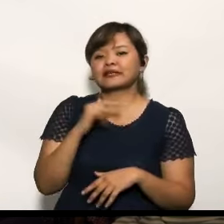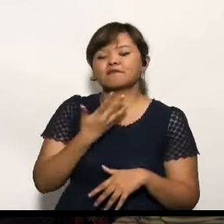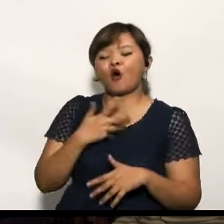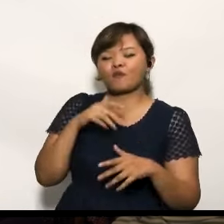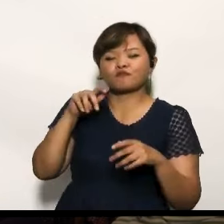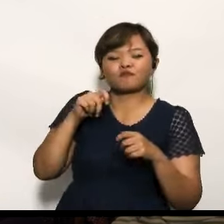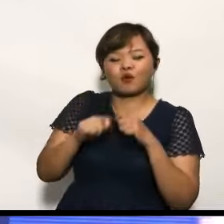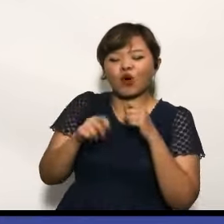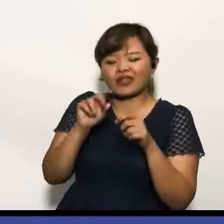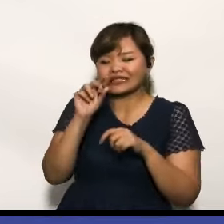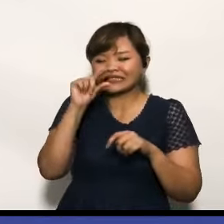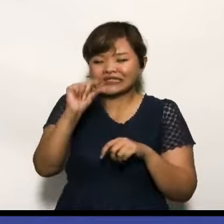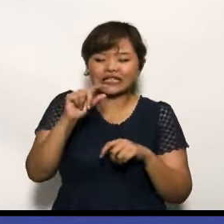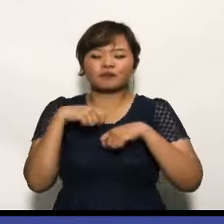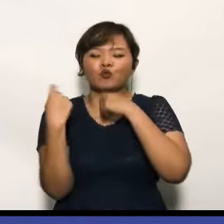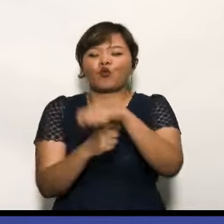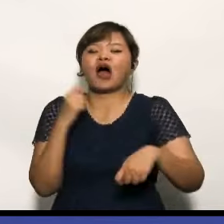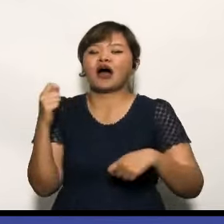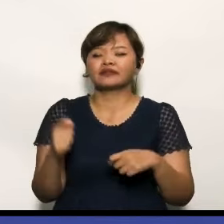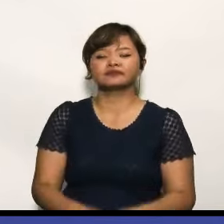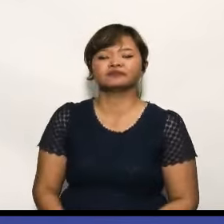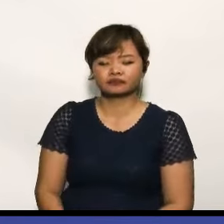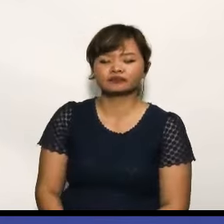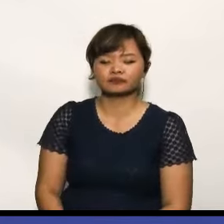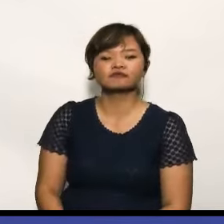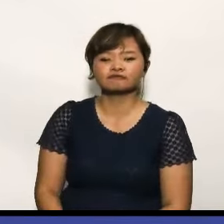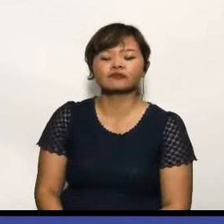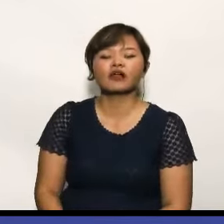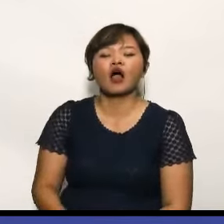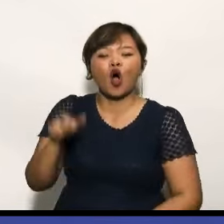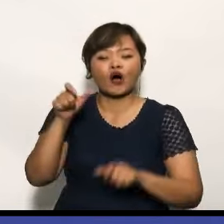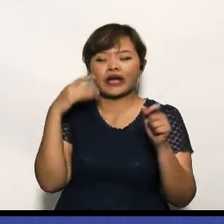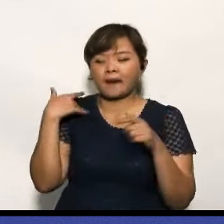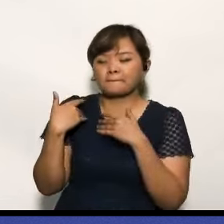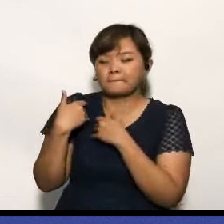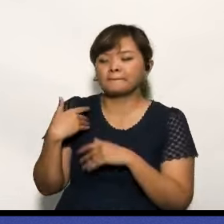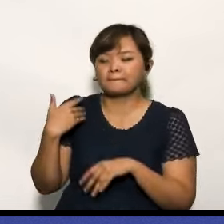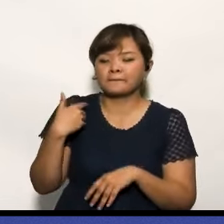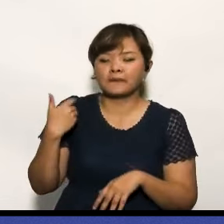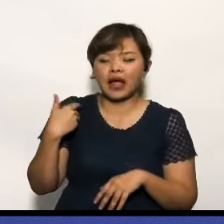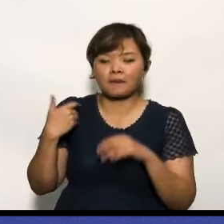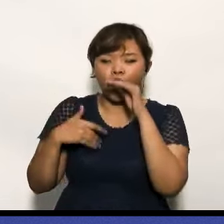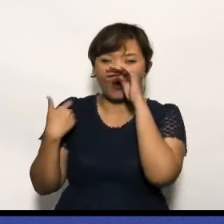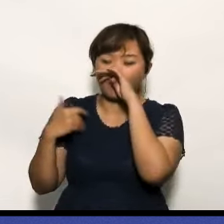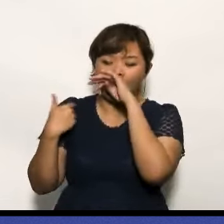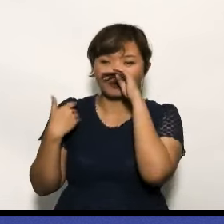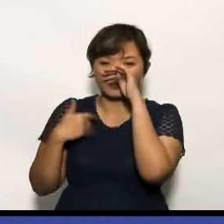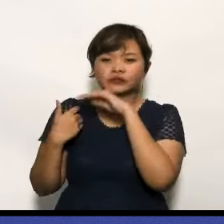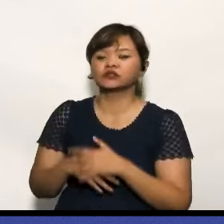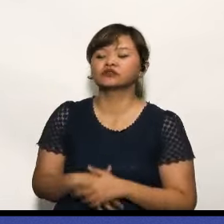difference. Tahu saudara orang-orang yang menolak untuk grow, menolak untuk serve, yang overdosis grow itu tipenya kayak